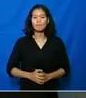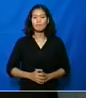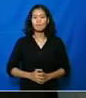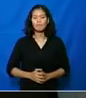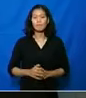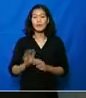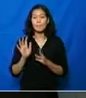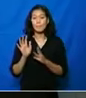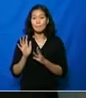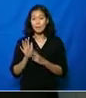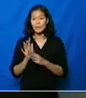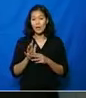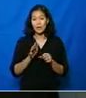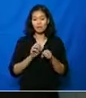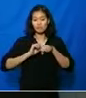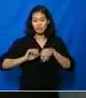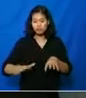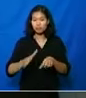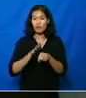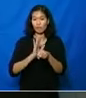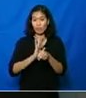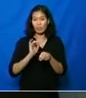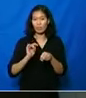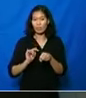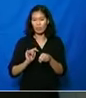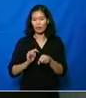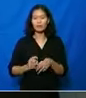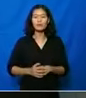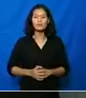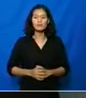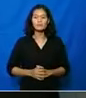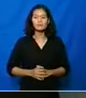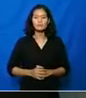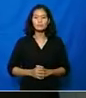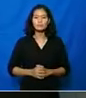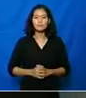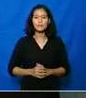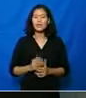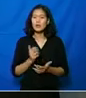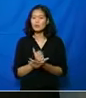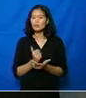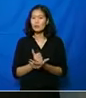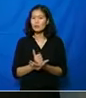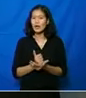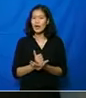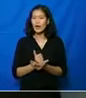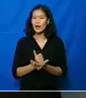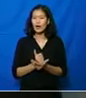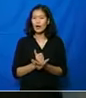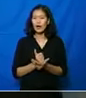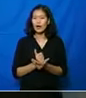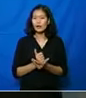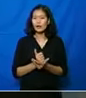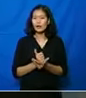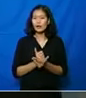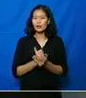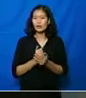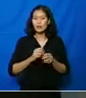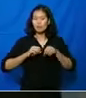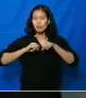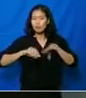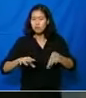persoalan COVID-19 ini ada pada tingkat penularan yang begitu